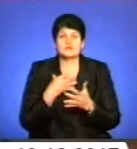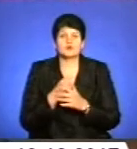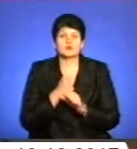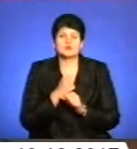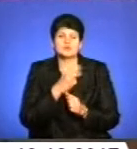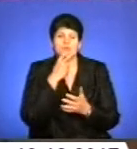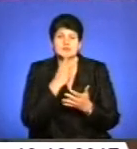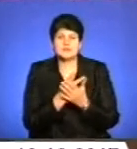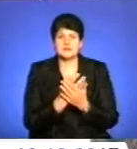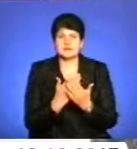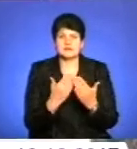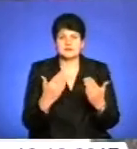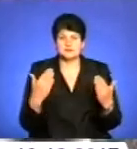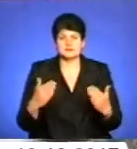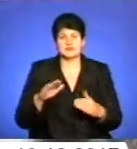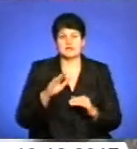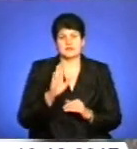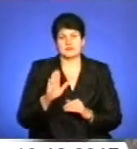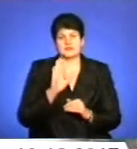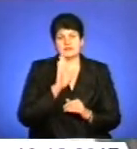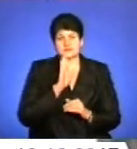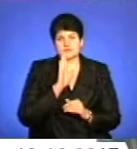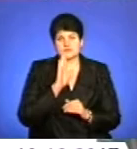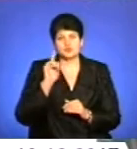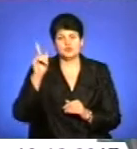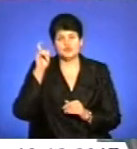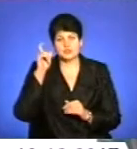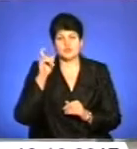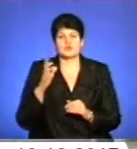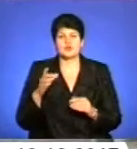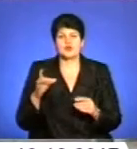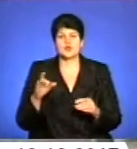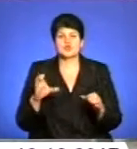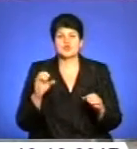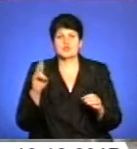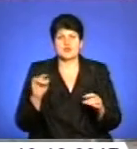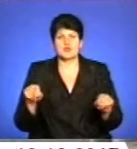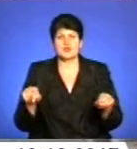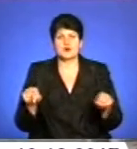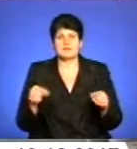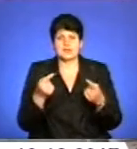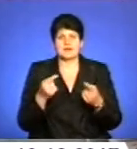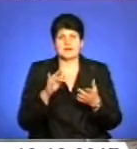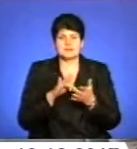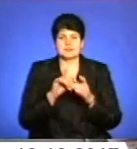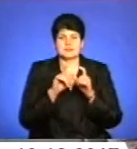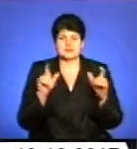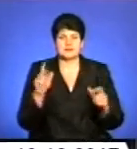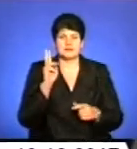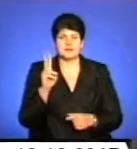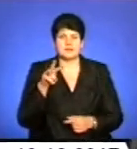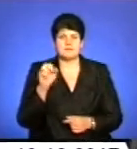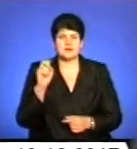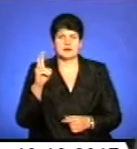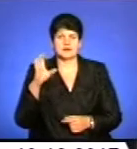на виставці учениця Чортківського комунального центру соціальної реабілітації дітей-інвалідів «Дорога в життя» Катерина Максимович.